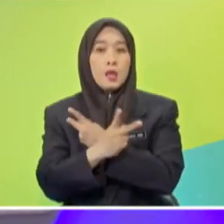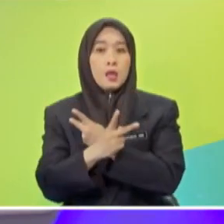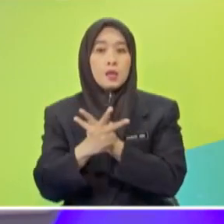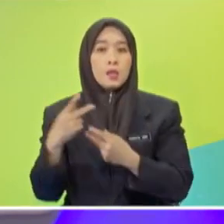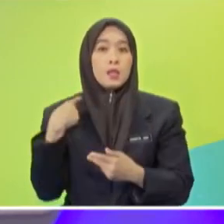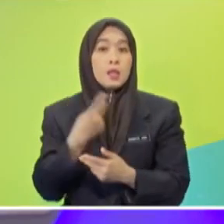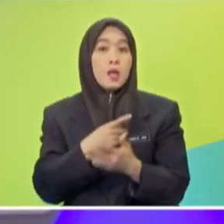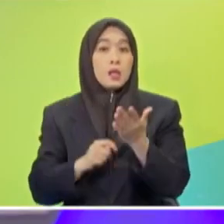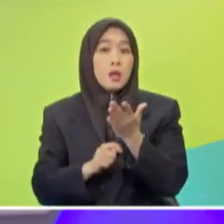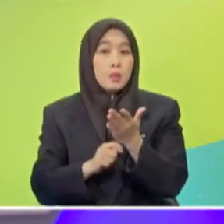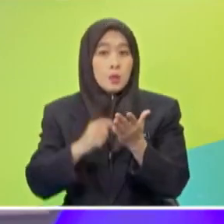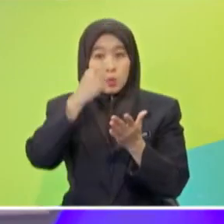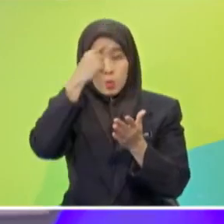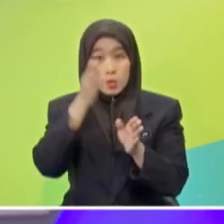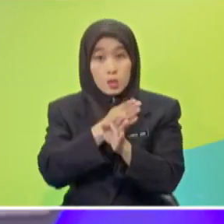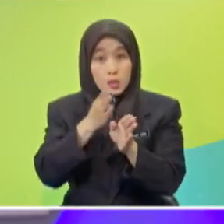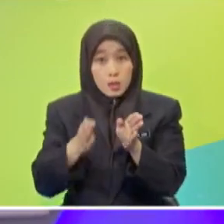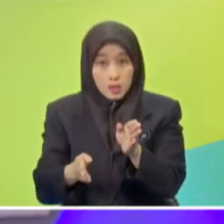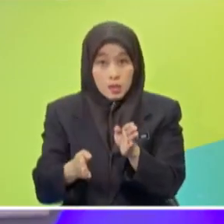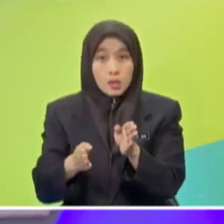iku Sisi dia nih